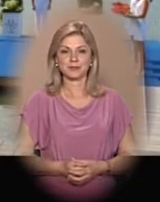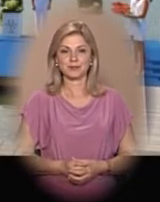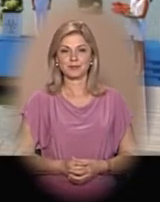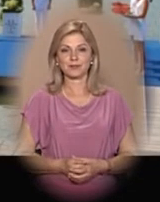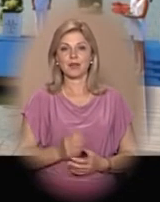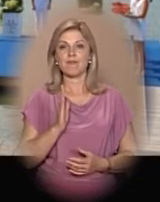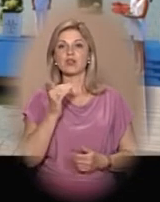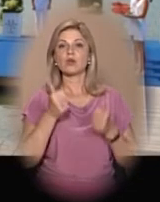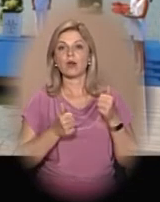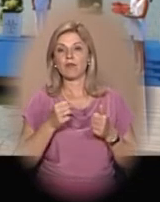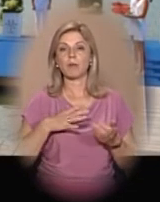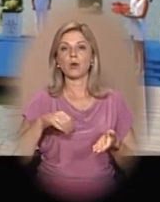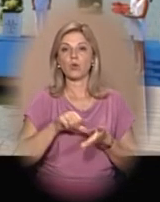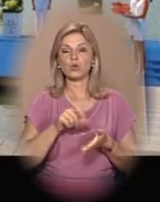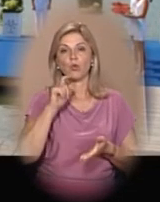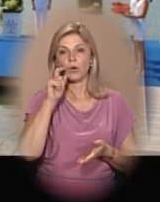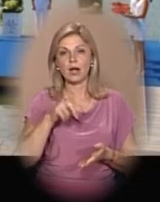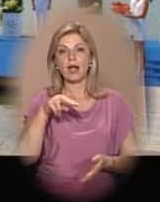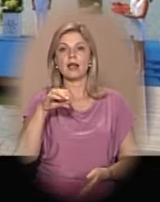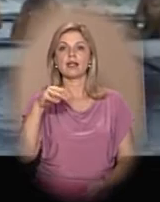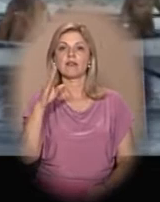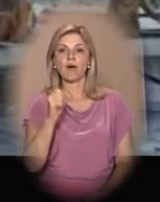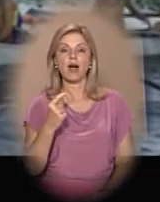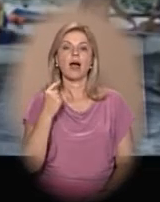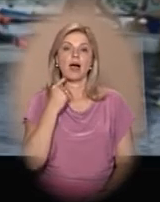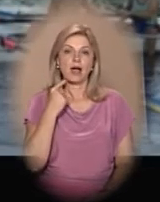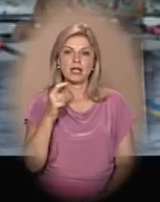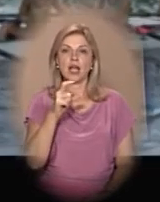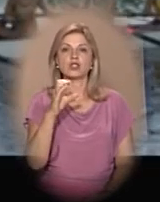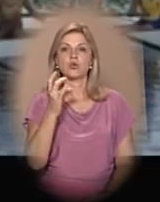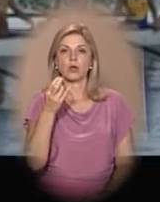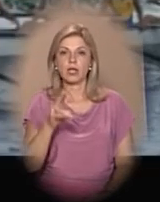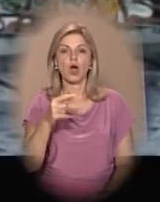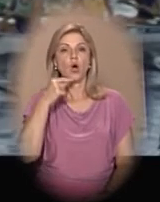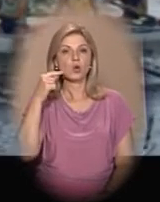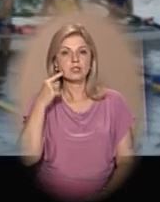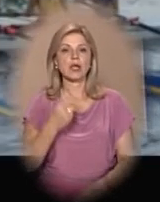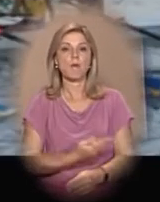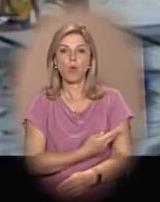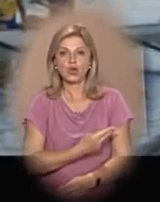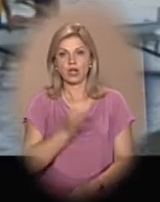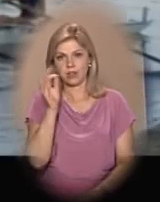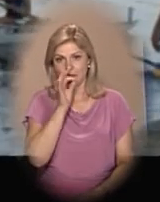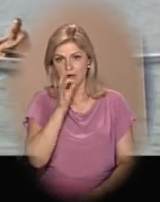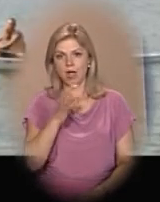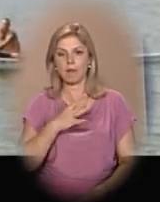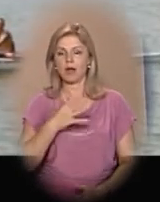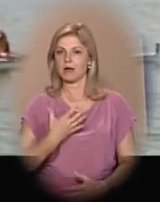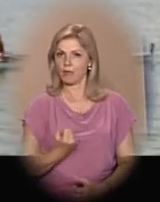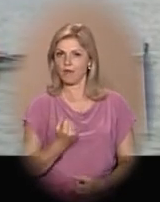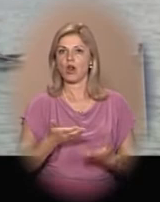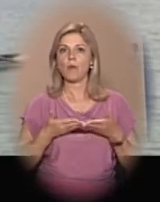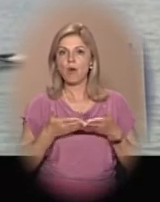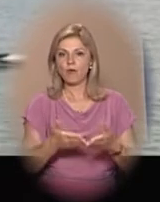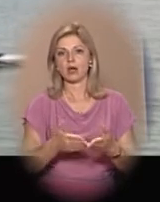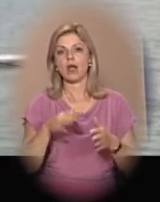У змаганнях взяли участь команди з України, Литви, Естонії, Латвії, Росії, Білорусі, Польщі та Німеччини. Напружена боротьба на веслувальному каналі